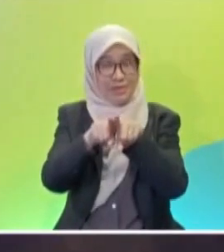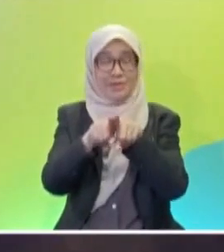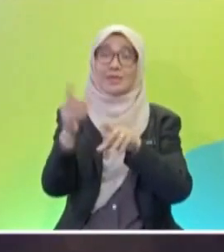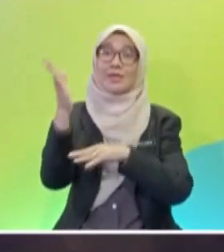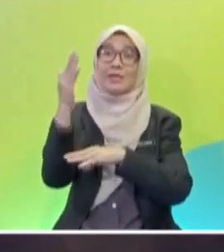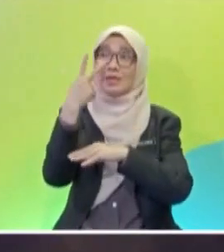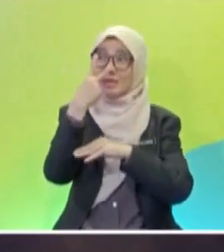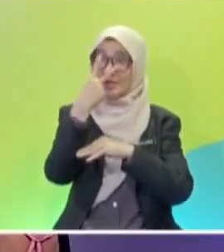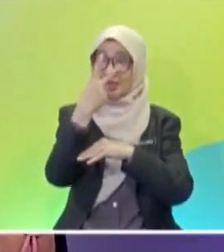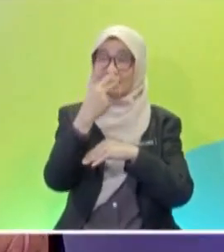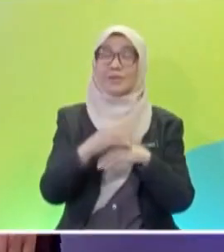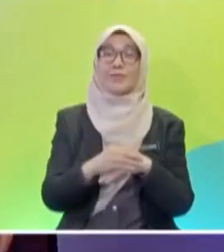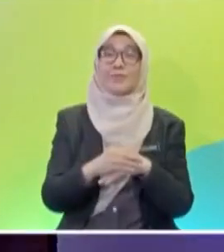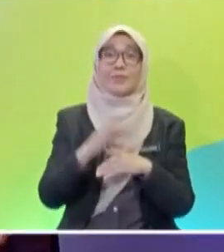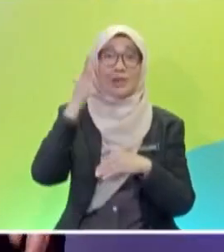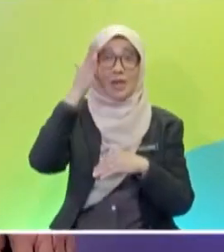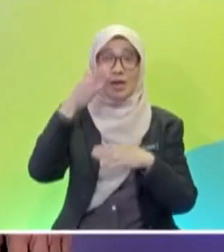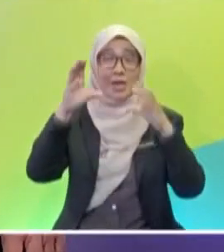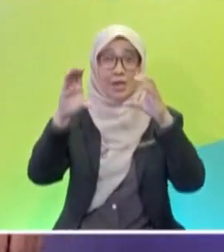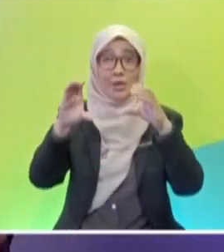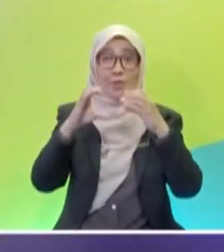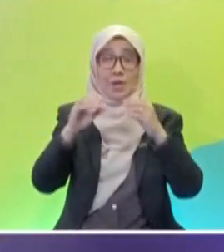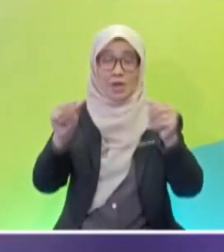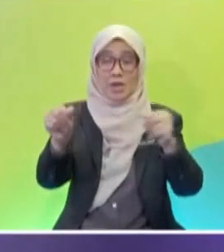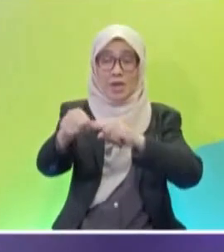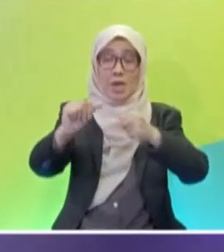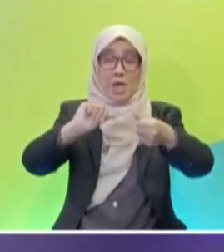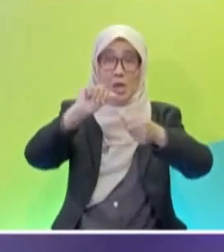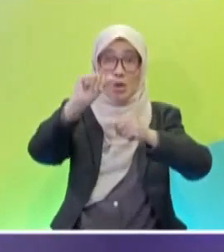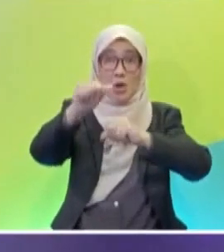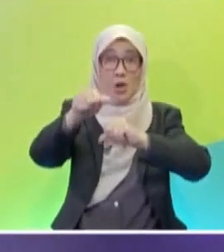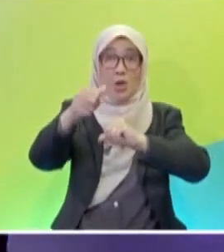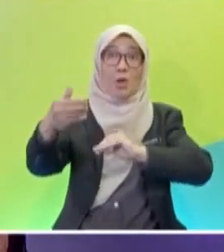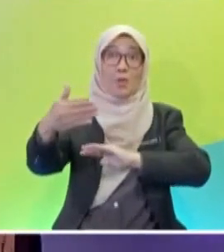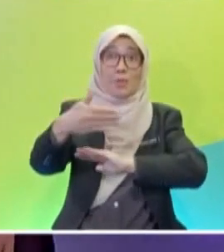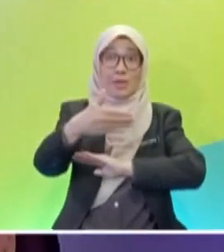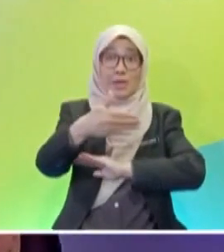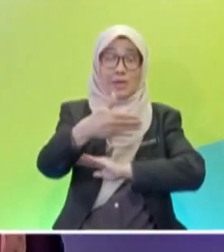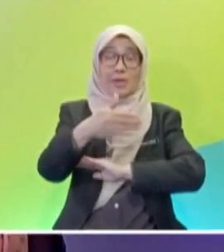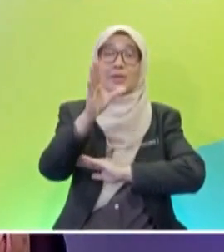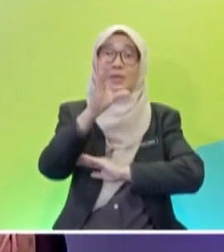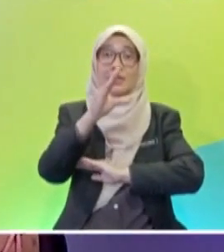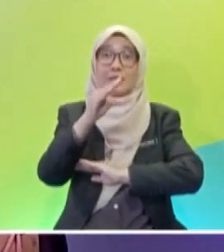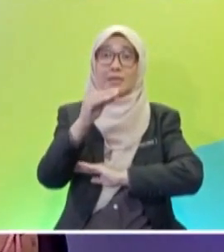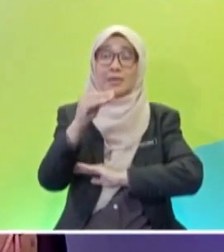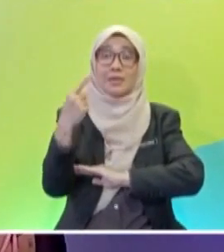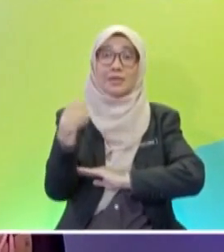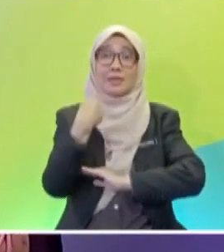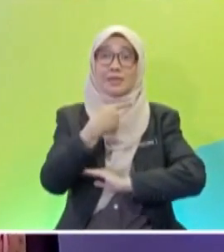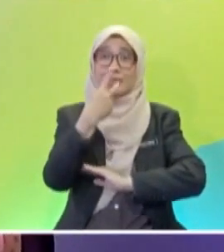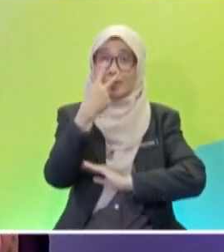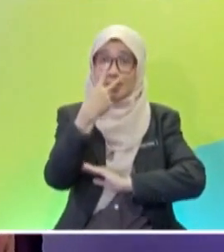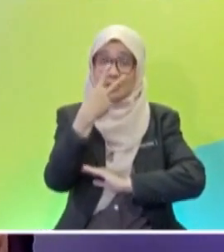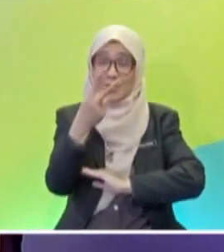Oke kita akan menghasilkan aquarium ikan Oke dan kita lihat bahan-bahan